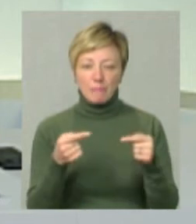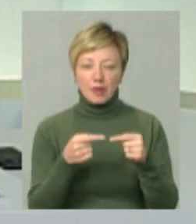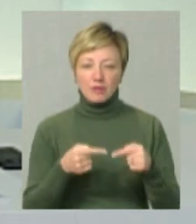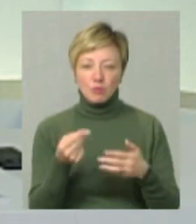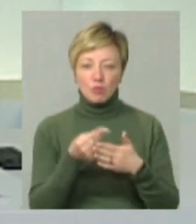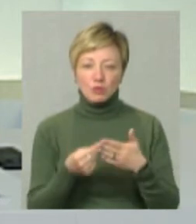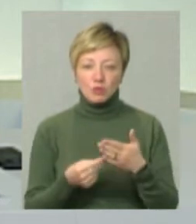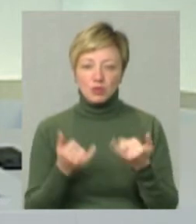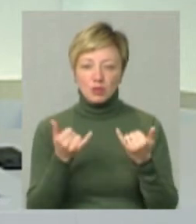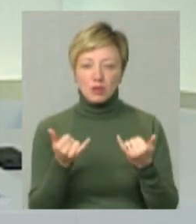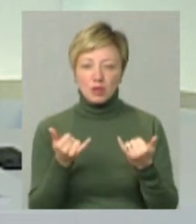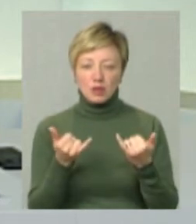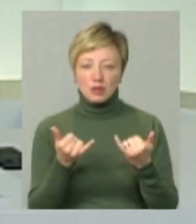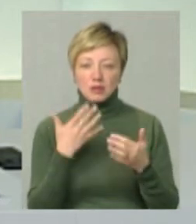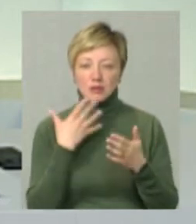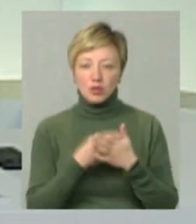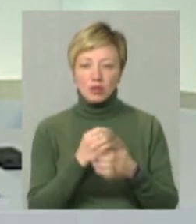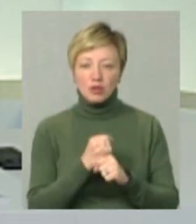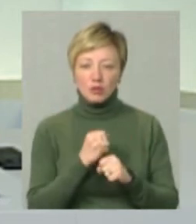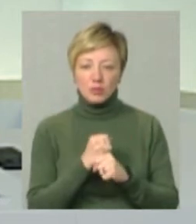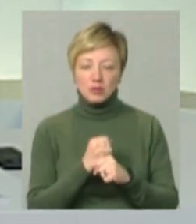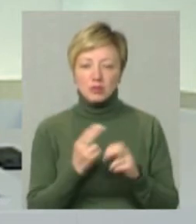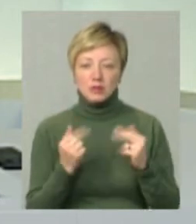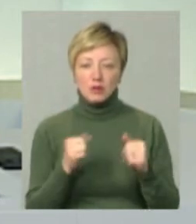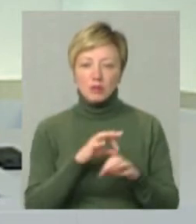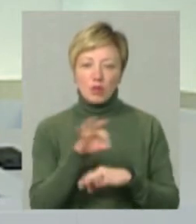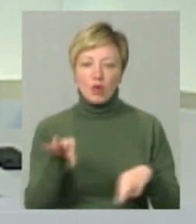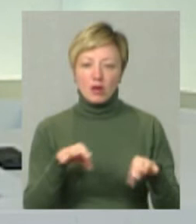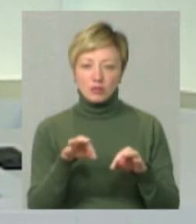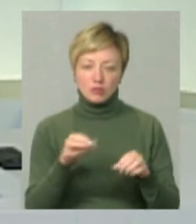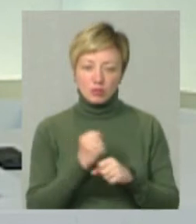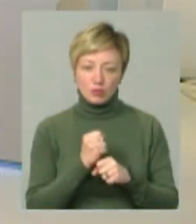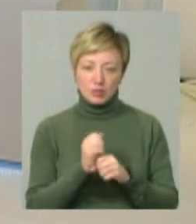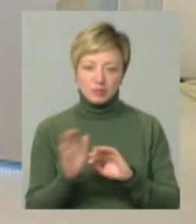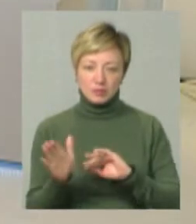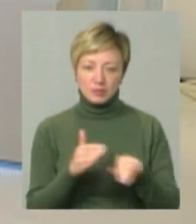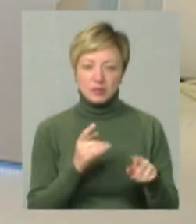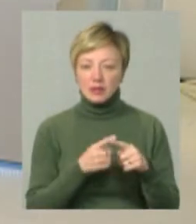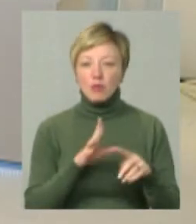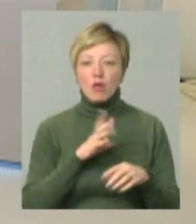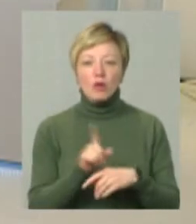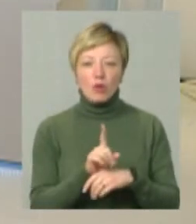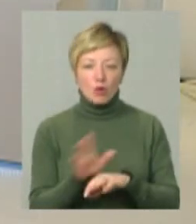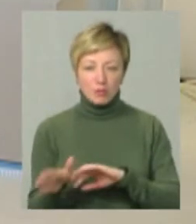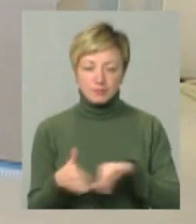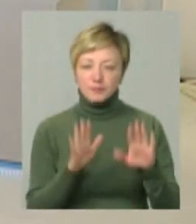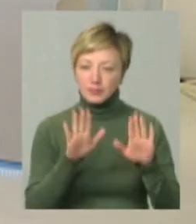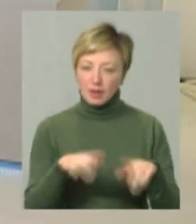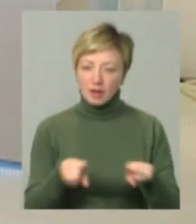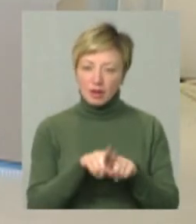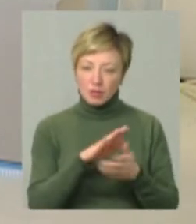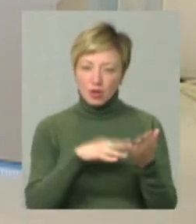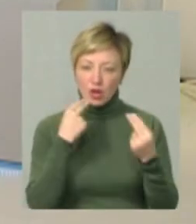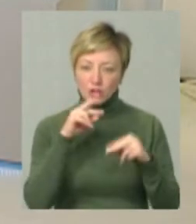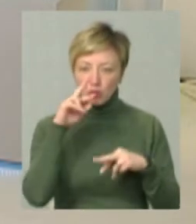певні позначки для своїх того, щоб якісь, так, для проєктно-вишукувальних робіт. Так, ну хай так